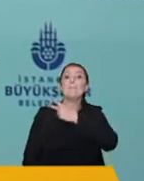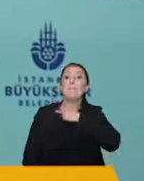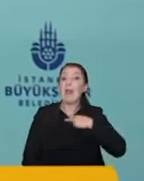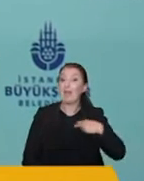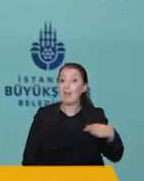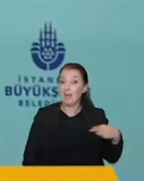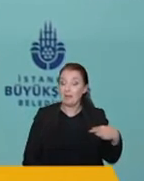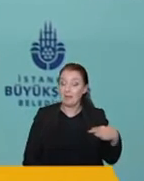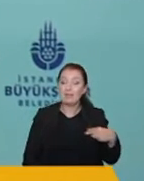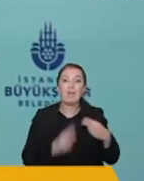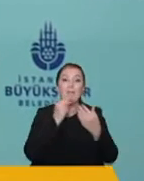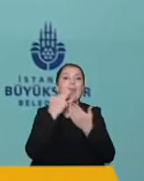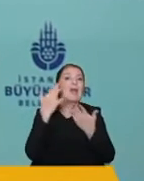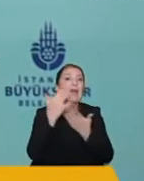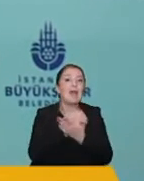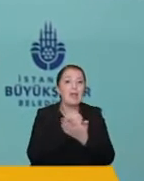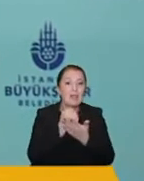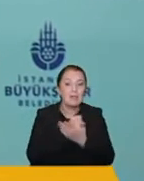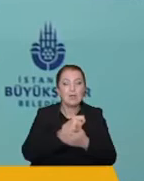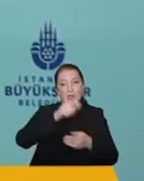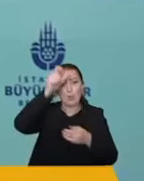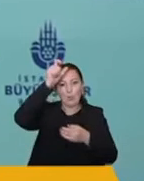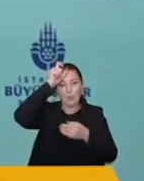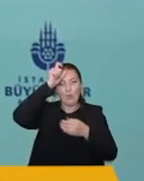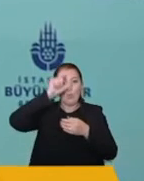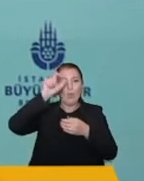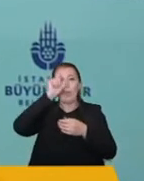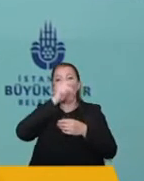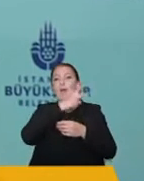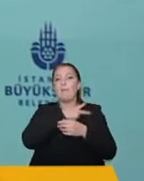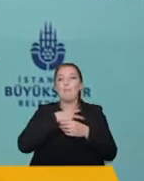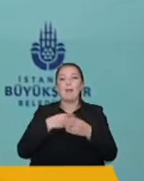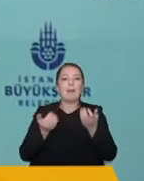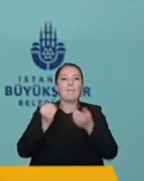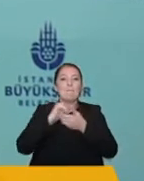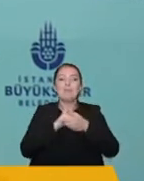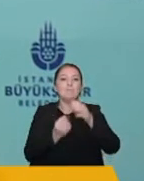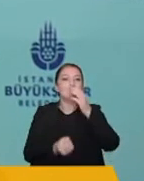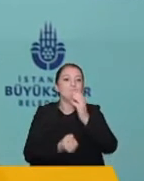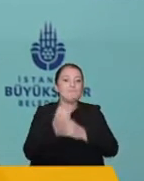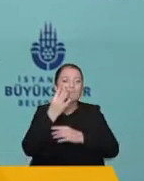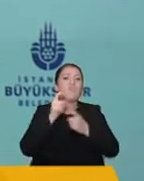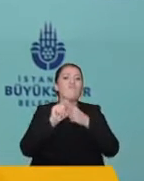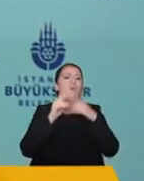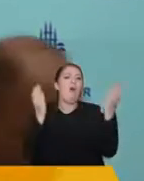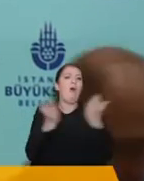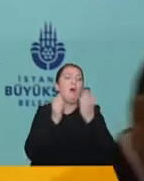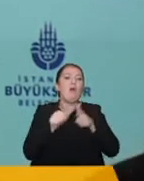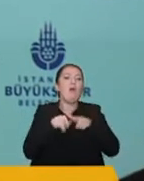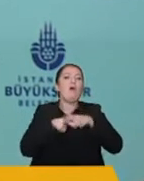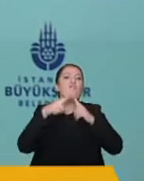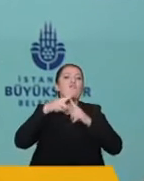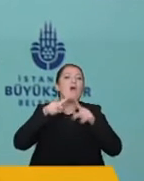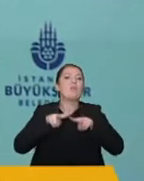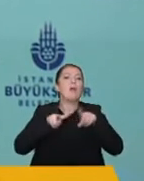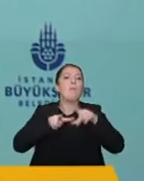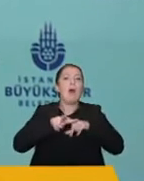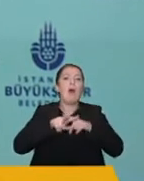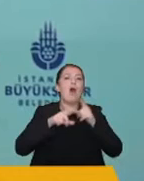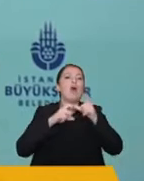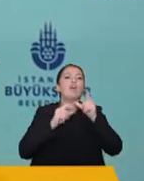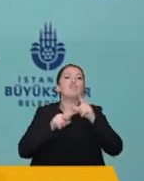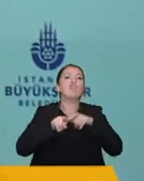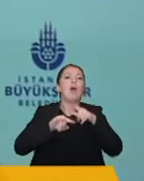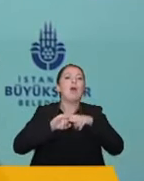Belediyelerin gelir, Türkiye Belediyeler Birliği'nin kurucusu ve hala Fatma Şahin başkanımız da